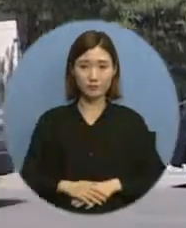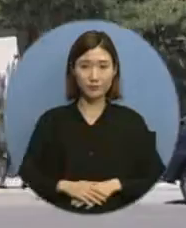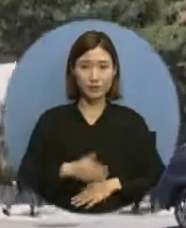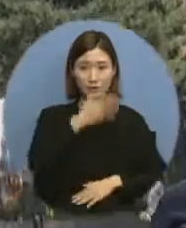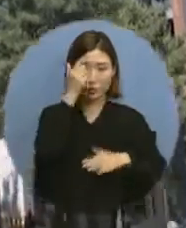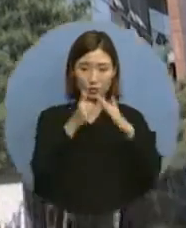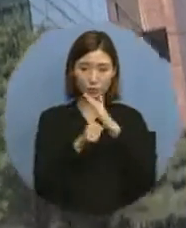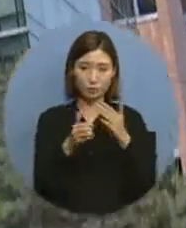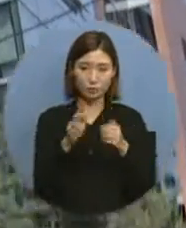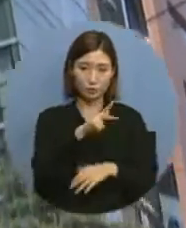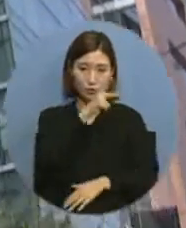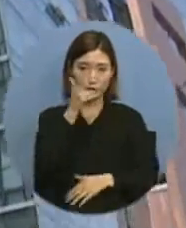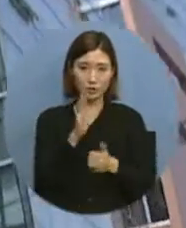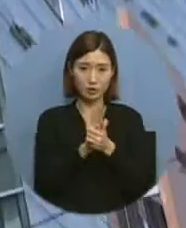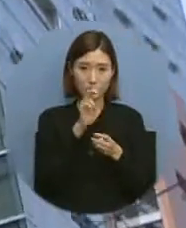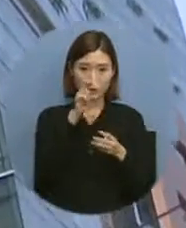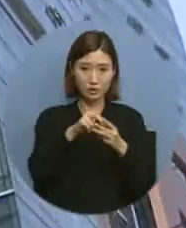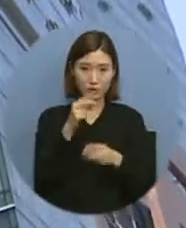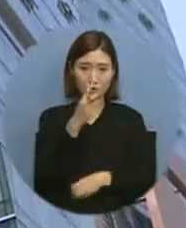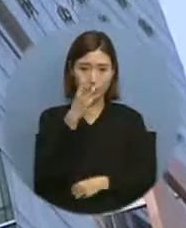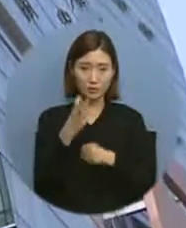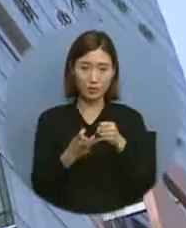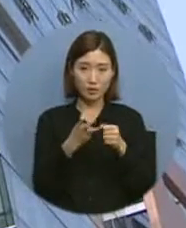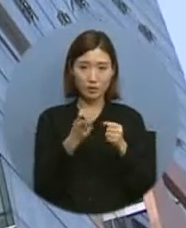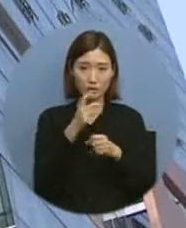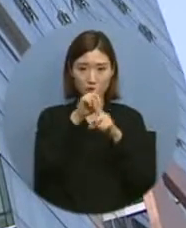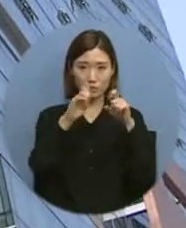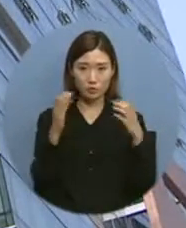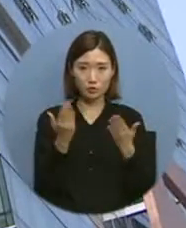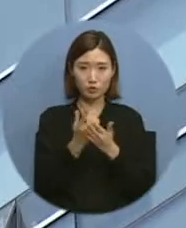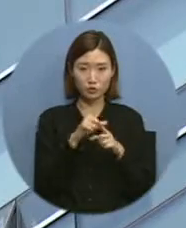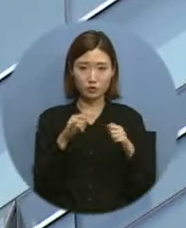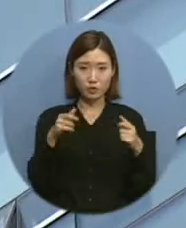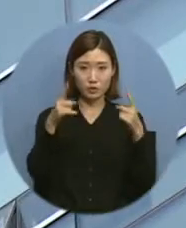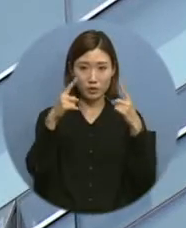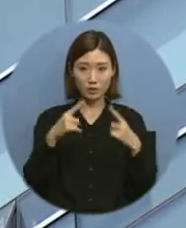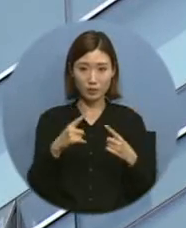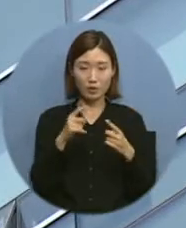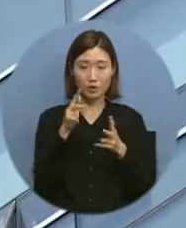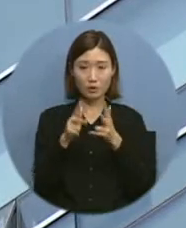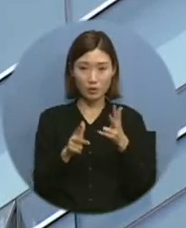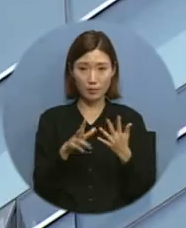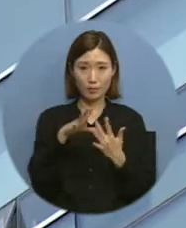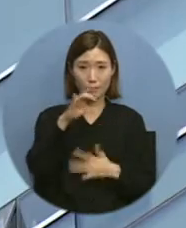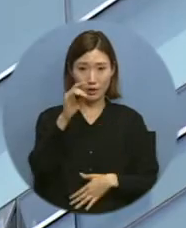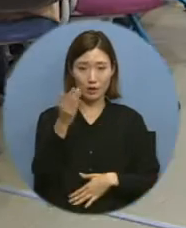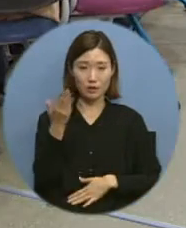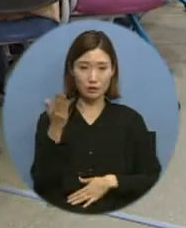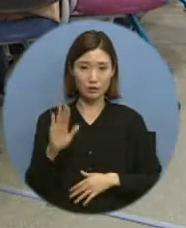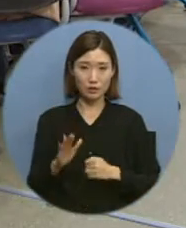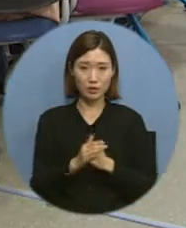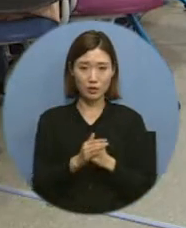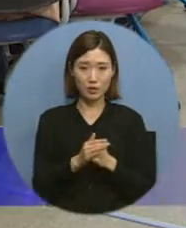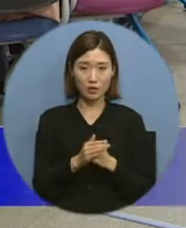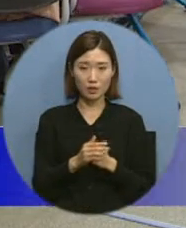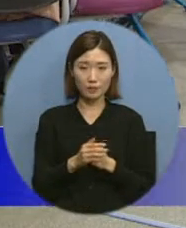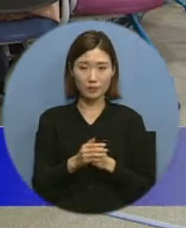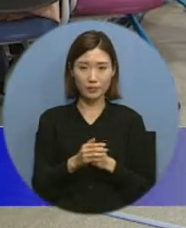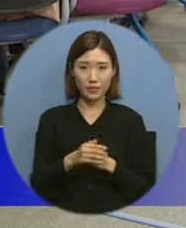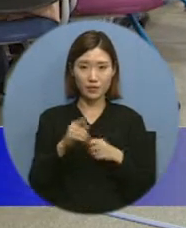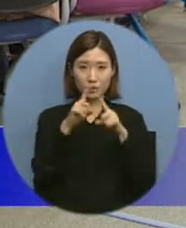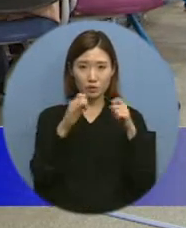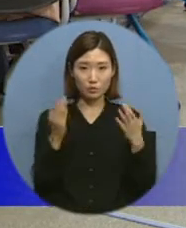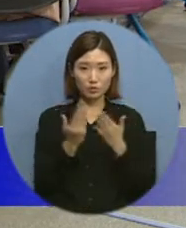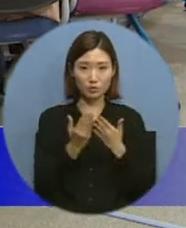청소년 무지개지원센터 사업은 2013년 성북구의 주민참여 사업으로 선정됐습니다. 하지만 지난해 말